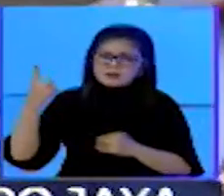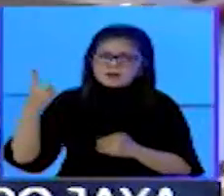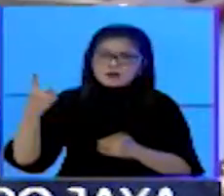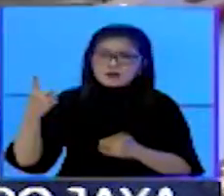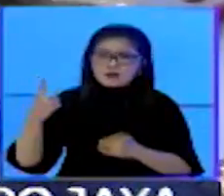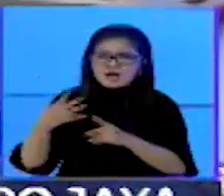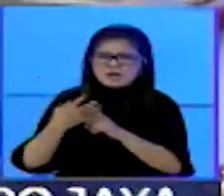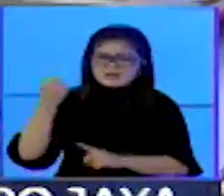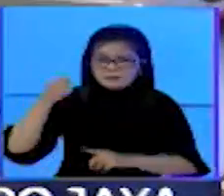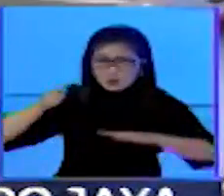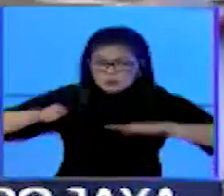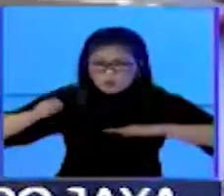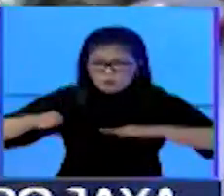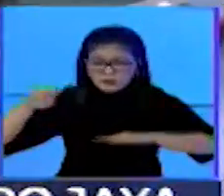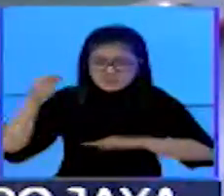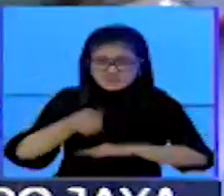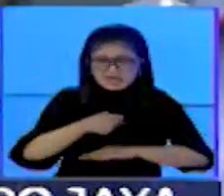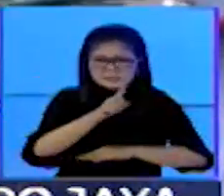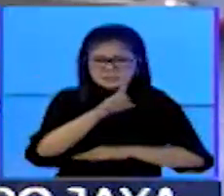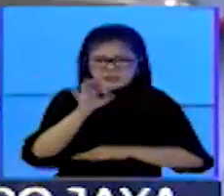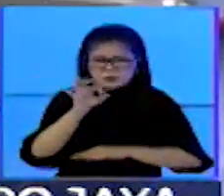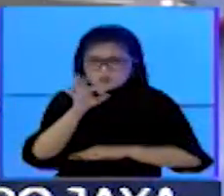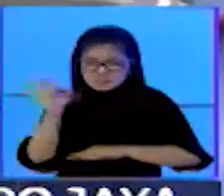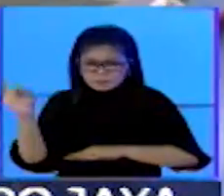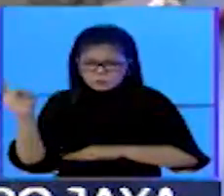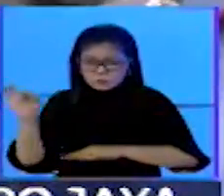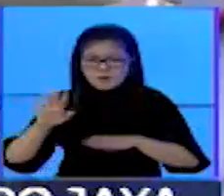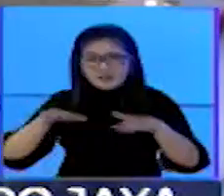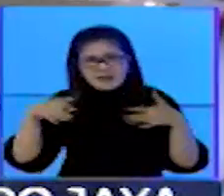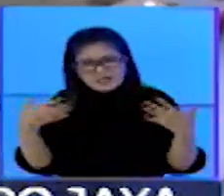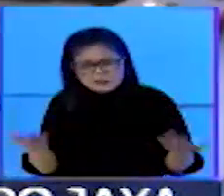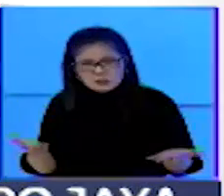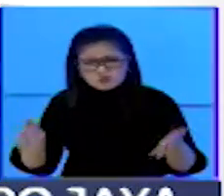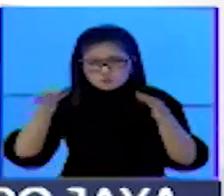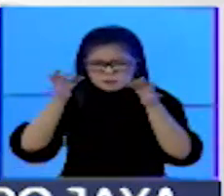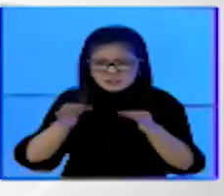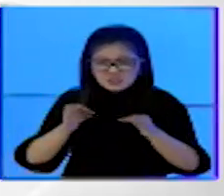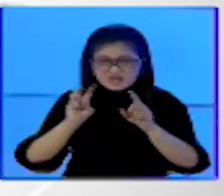ancaman pidananya, dendanya itu Rp100.000 atau ancaman kurungan 15 hari.